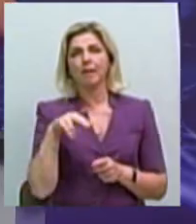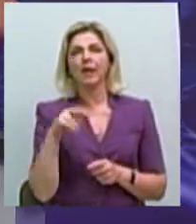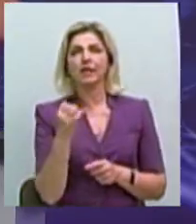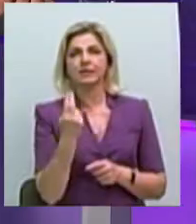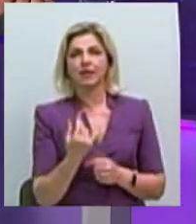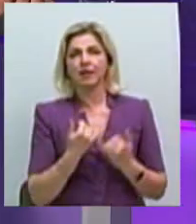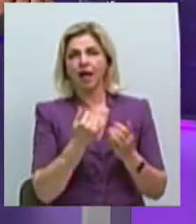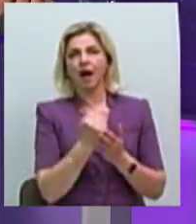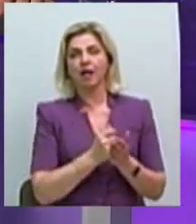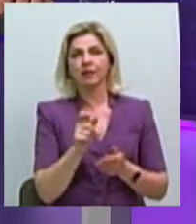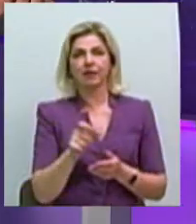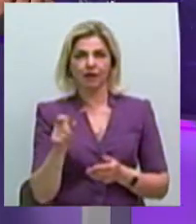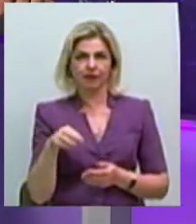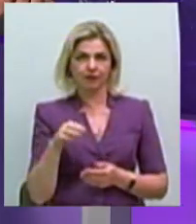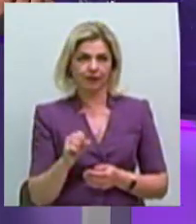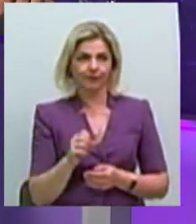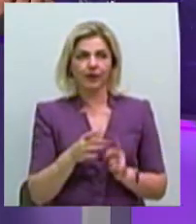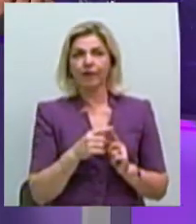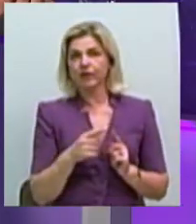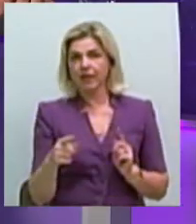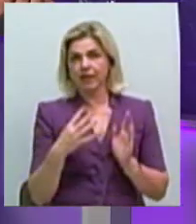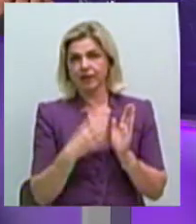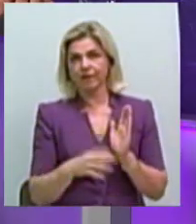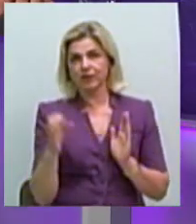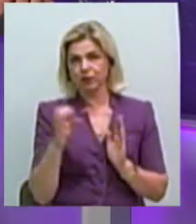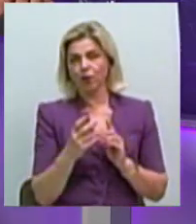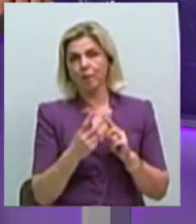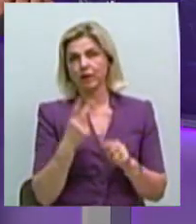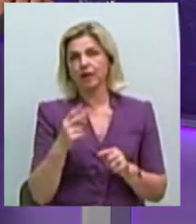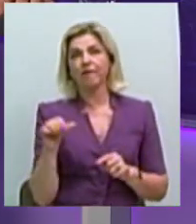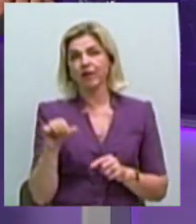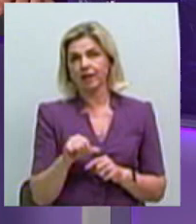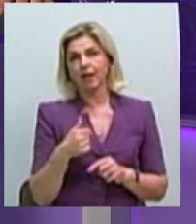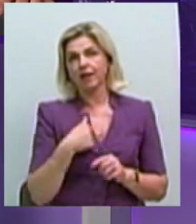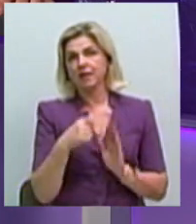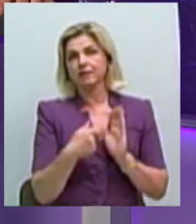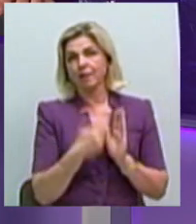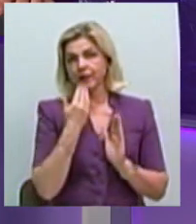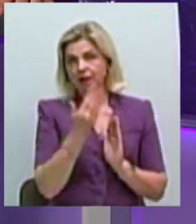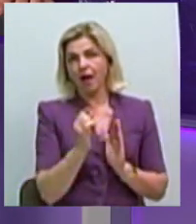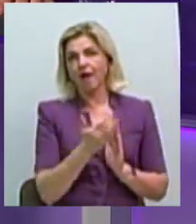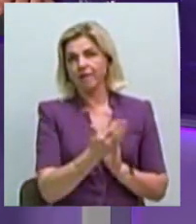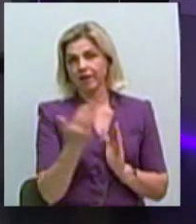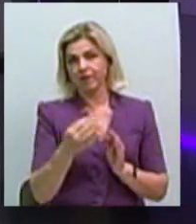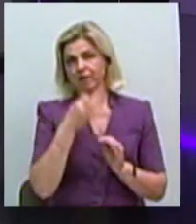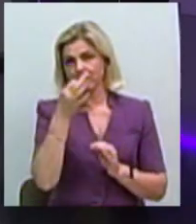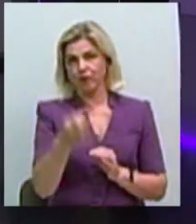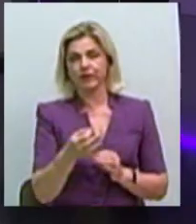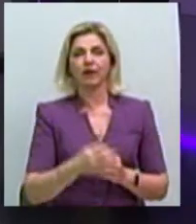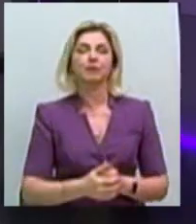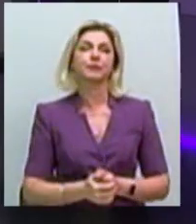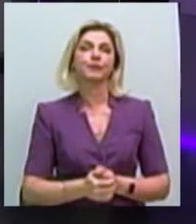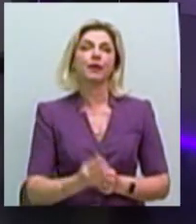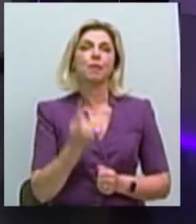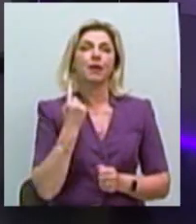кандидата». Протягом 90 секунд, півтори хвилини я ставлю запитання, ви відповідаєте. Ну, зазвичай вкладаємося швидше. В